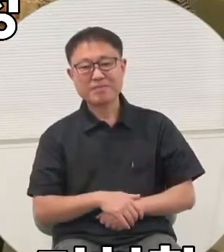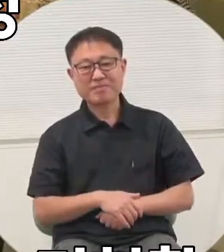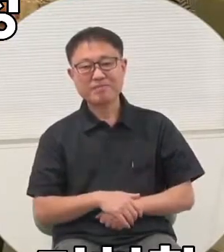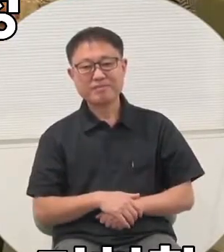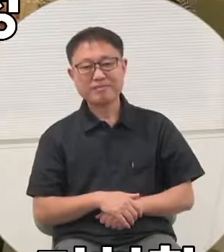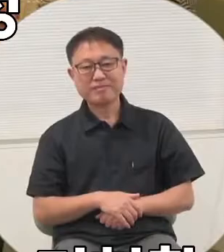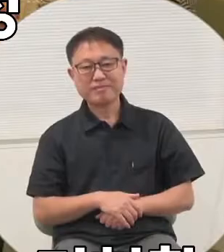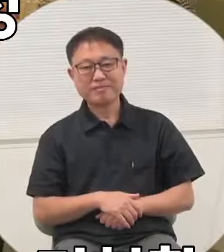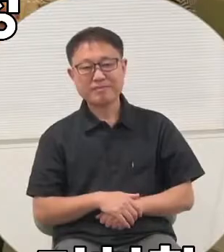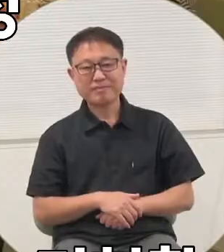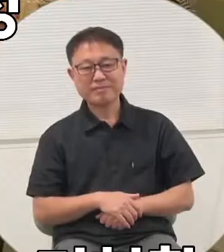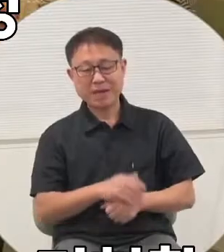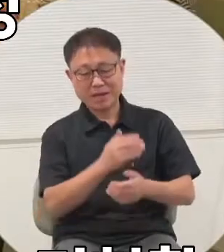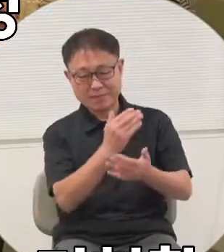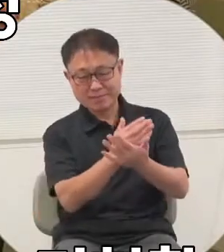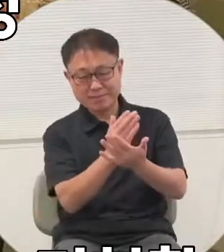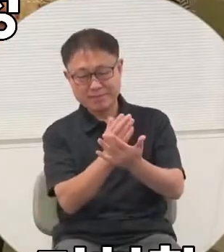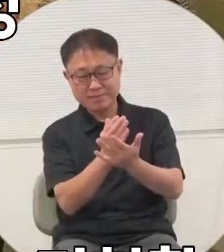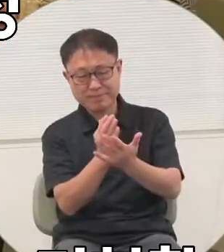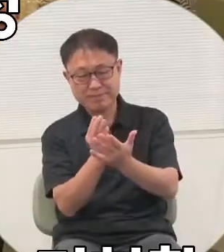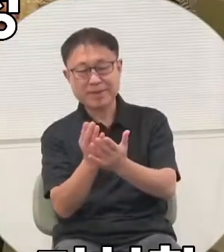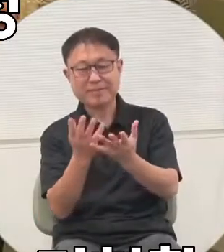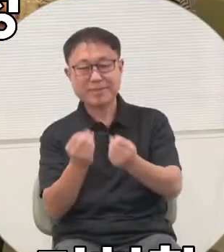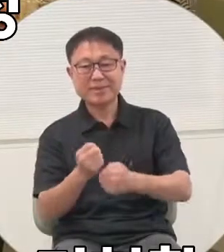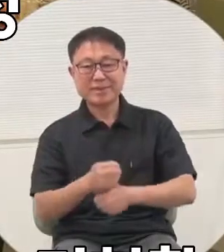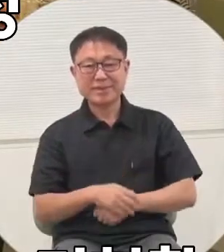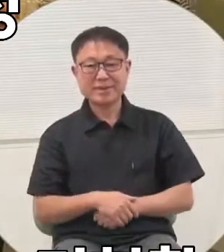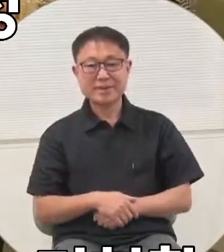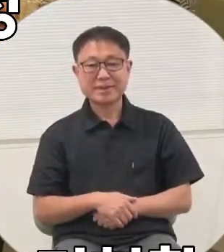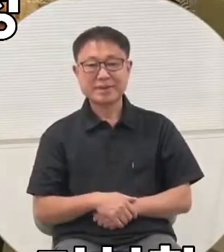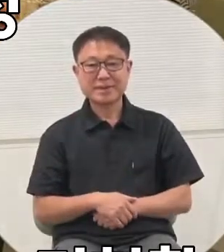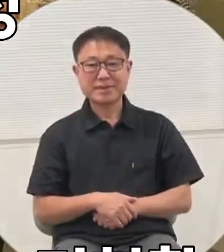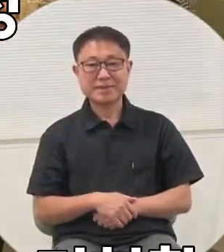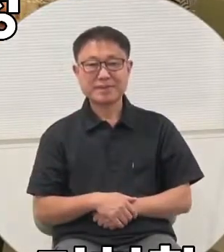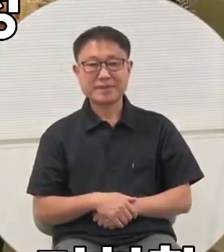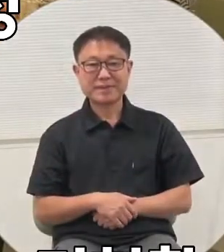가지 주제에 부닥치게 되죠. 이게